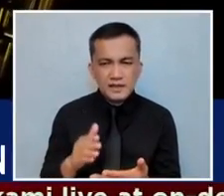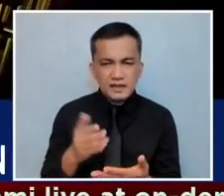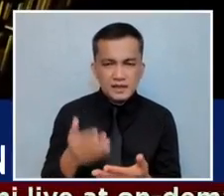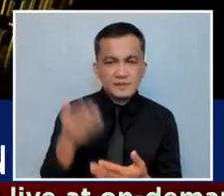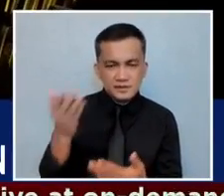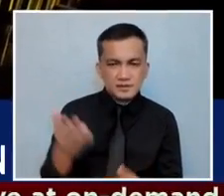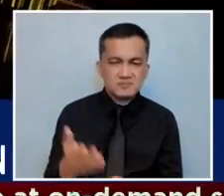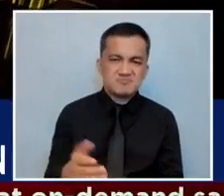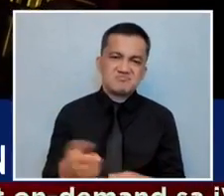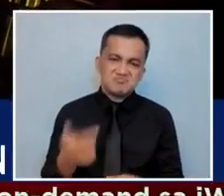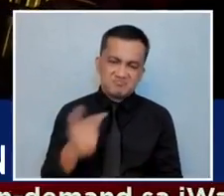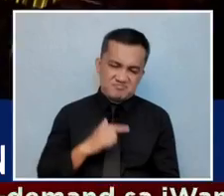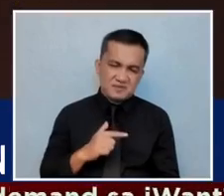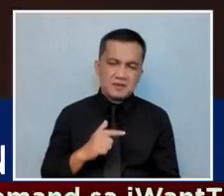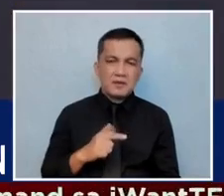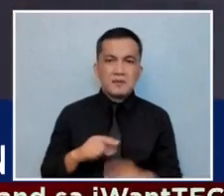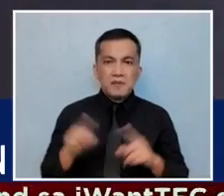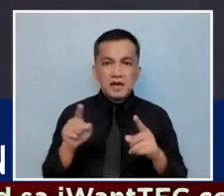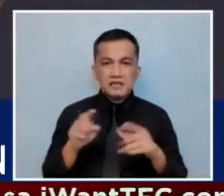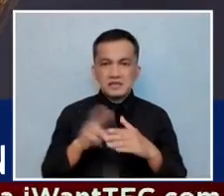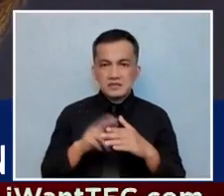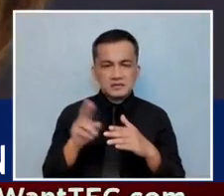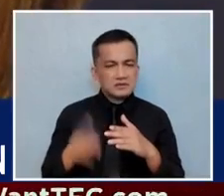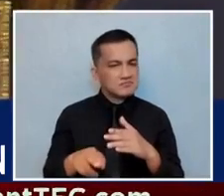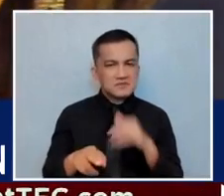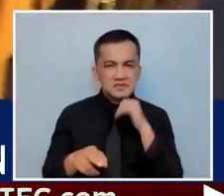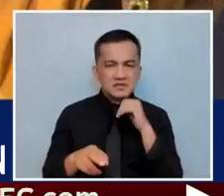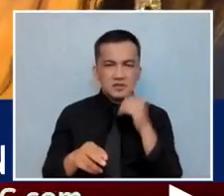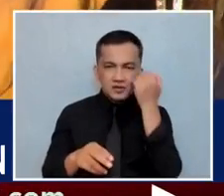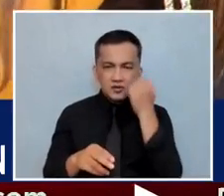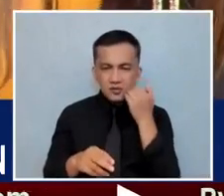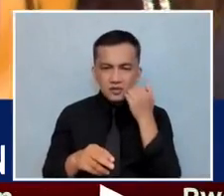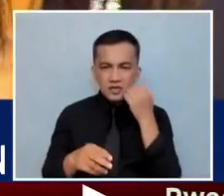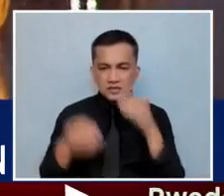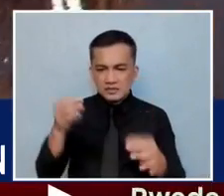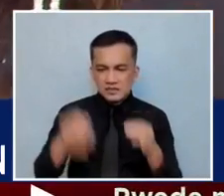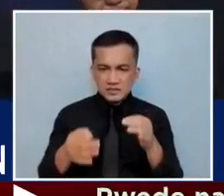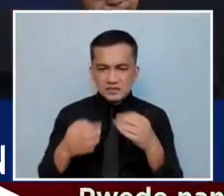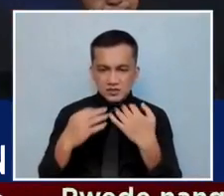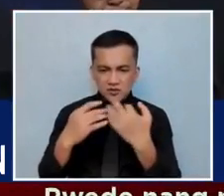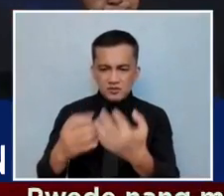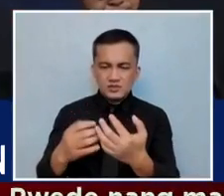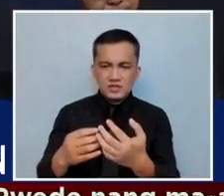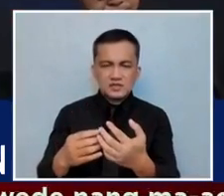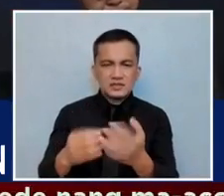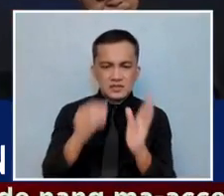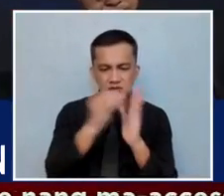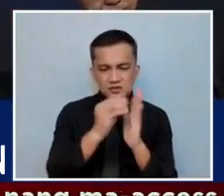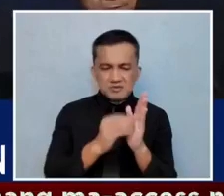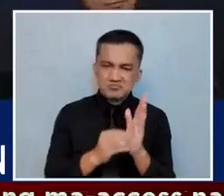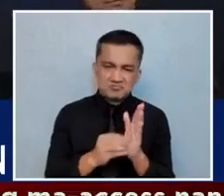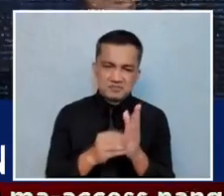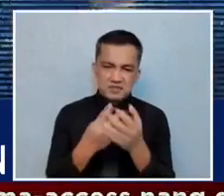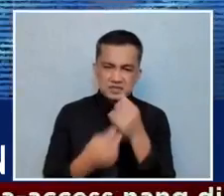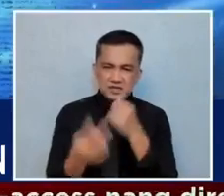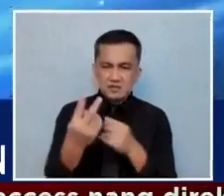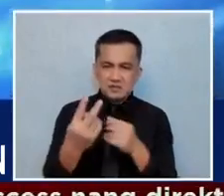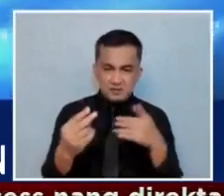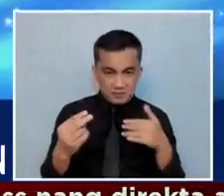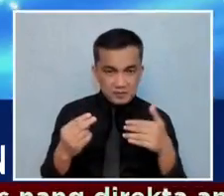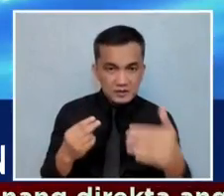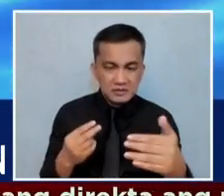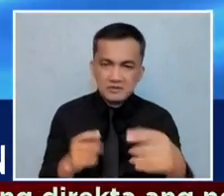Pero pagdating sa resulta, hindi naging sapat ang combined judges at audience scores ng 2 singers para umabante pa sa top